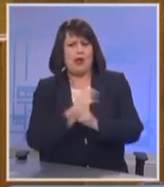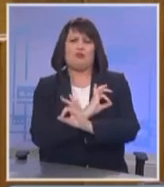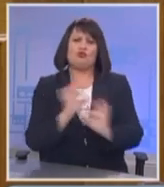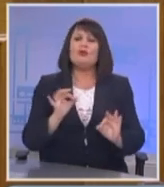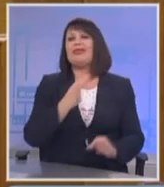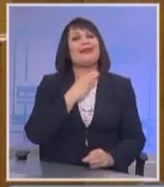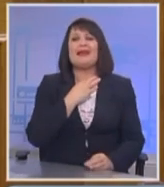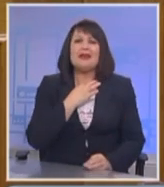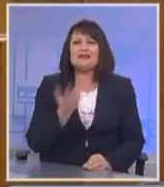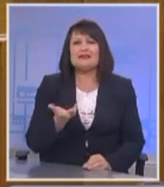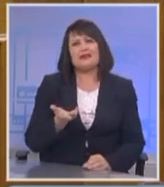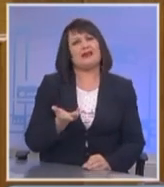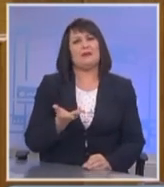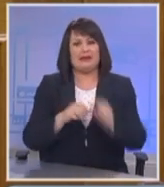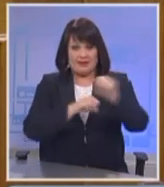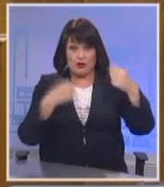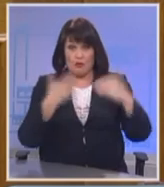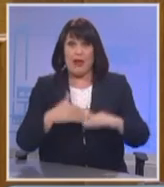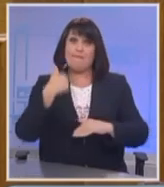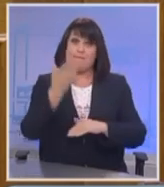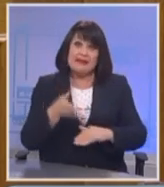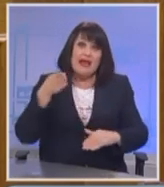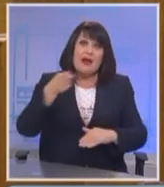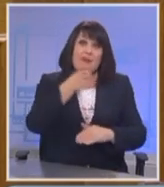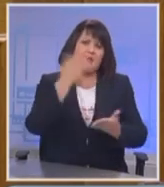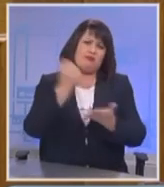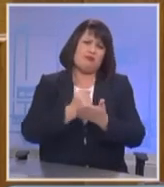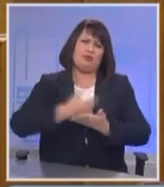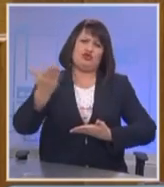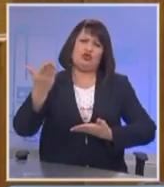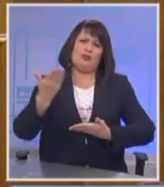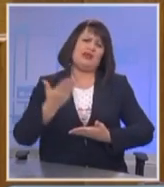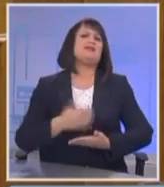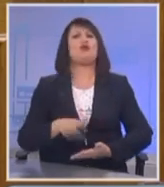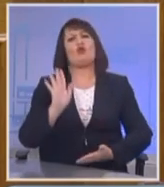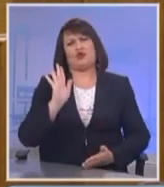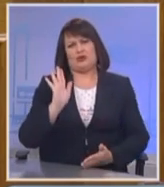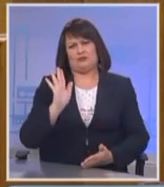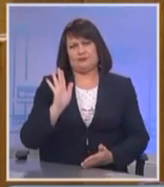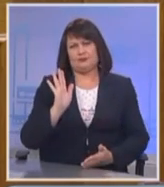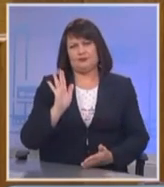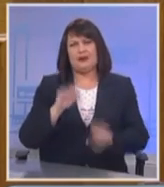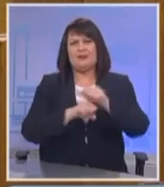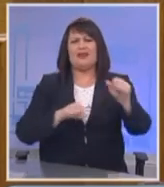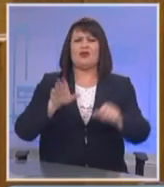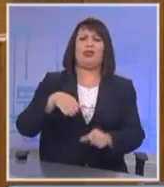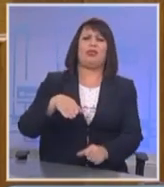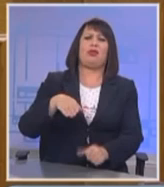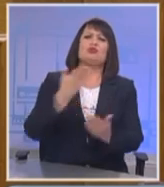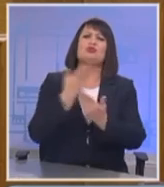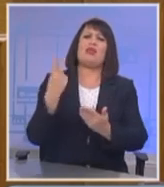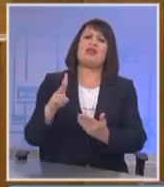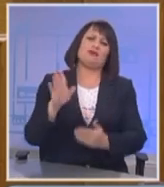θα χρειάζεται ο απόφυτός τους να περάσει από καμιά άλλη πιστοποίηση που αμφισβητεί και απαξιώνει το πτυχίο και τις σπουδές